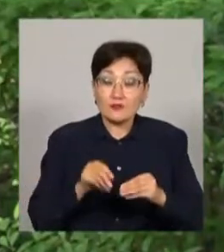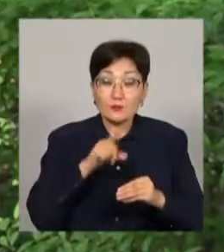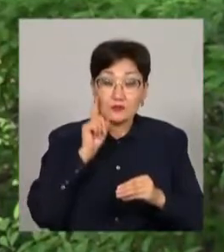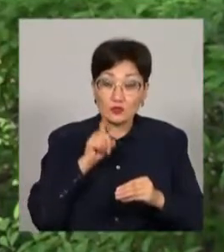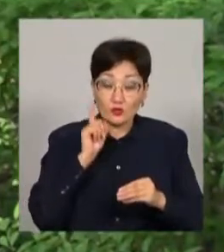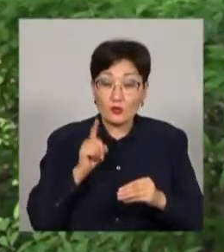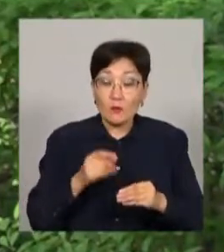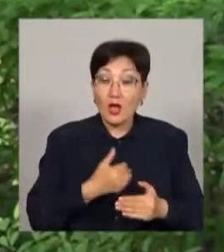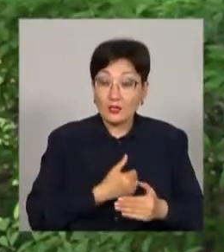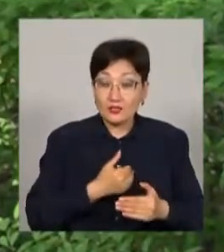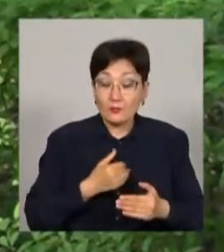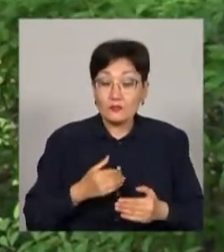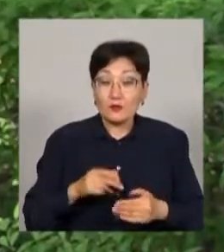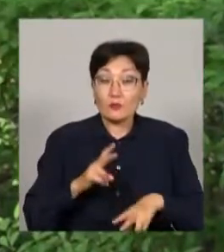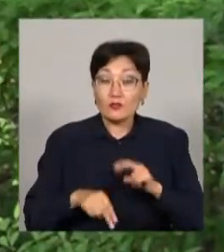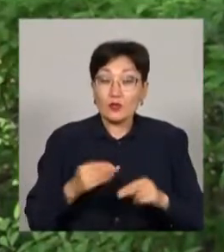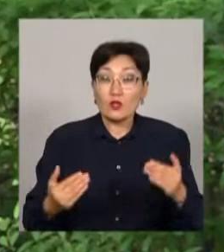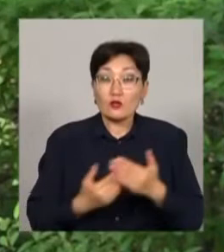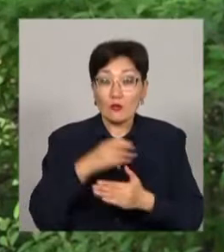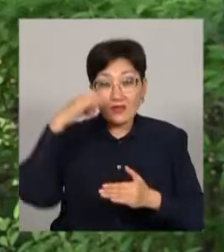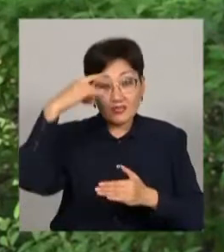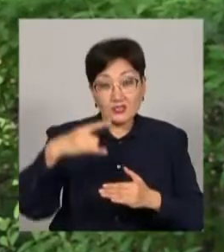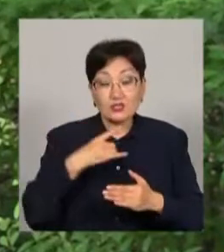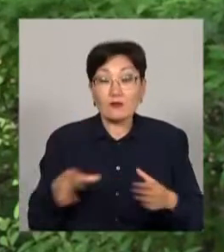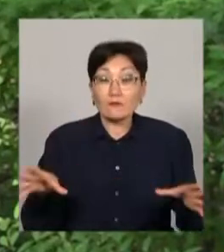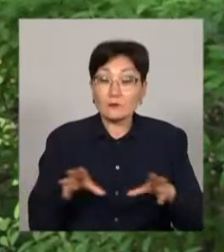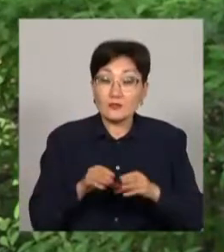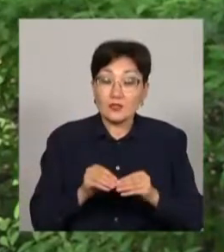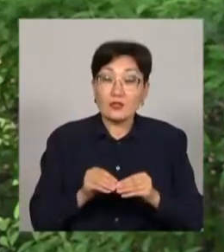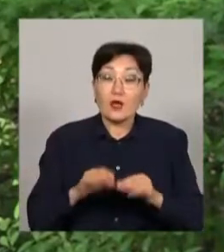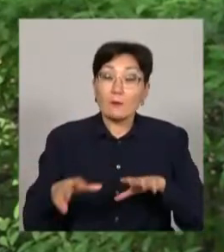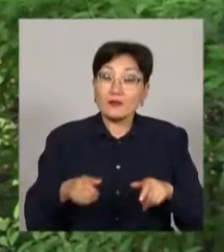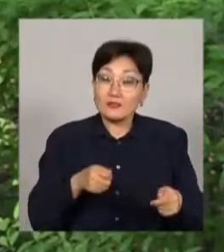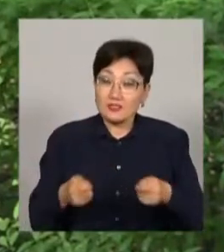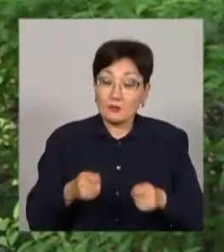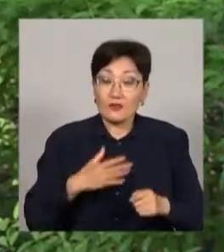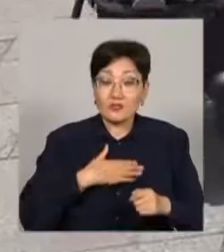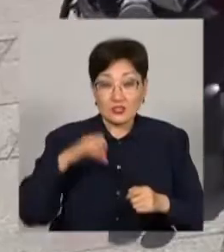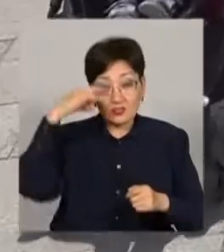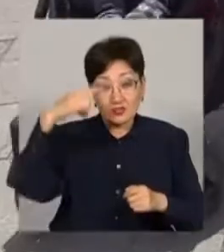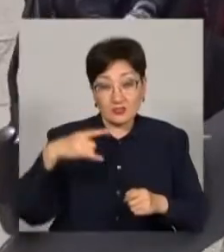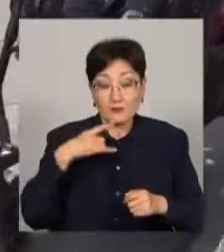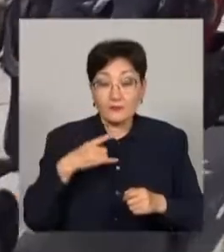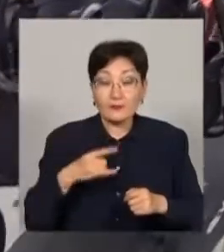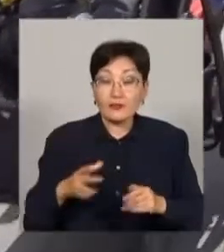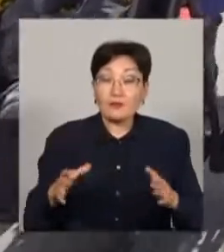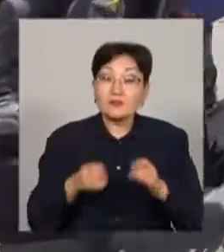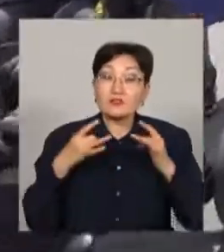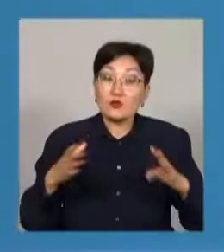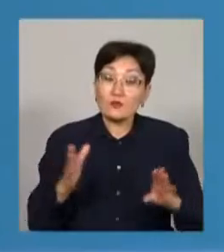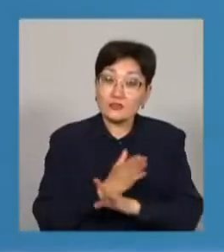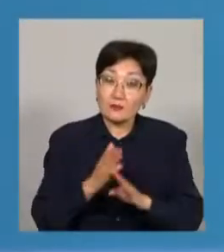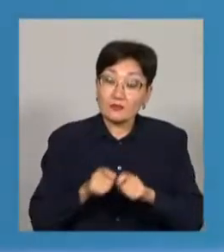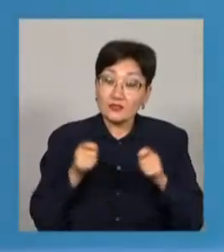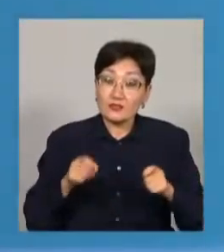молодежью хотим построить новый Казахстан вместе с президентом нашей страны. Не менее праздничную атмосферу